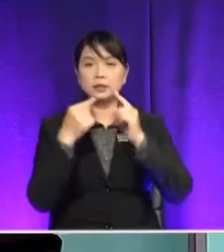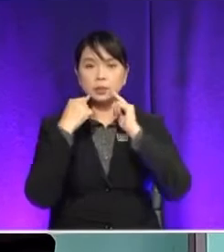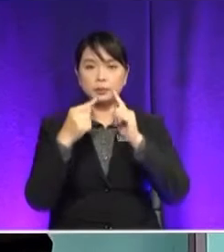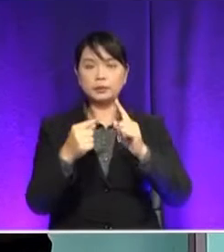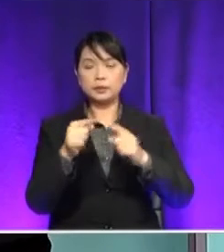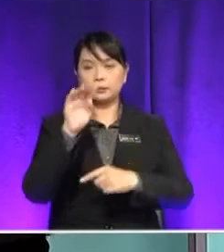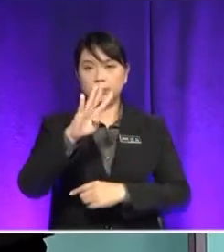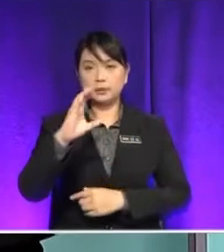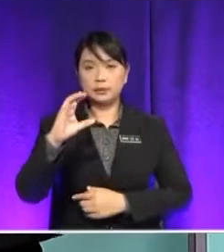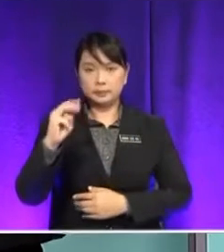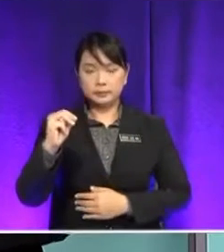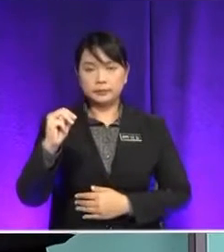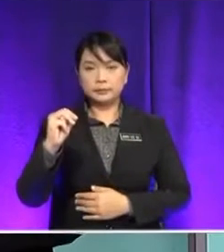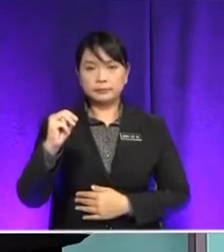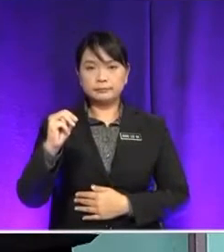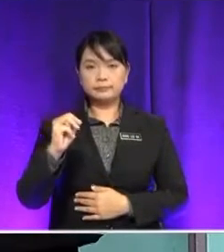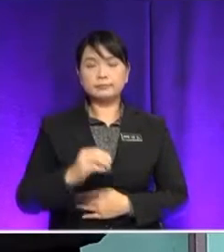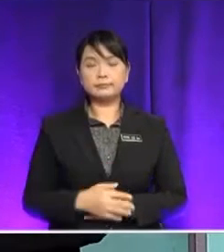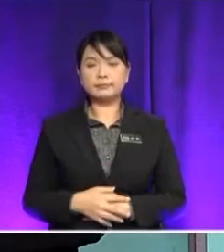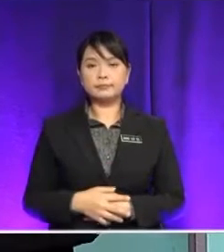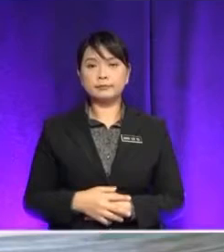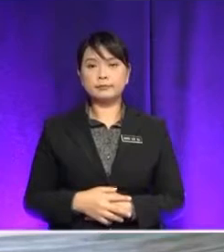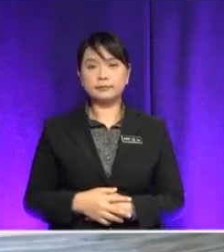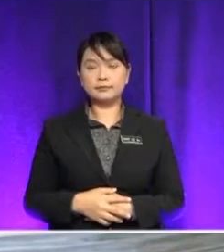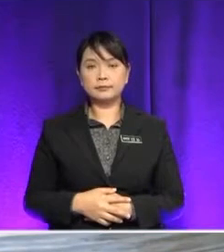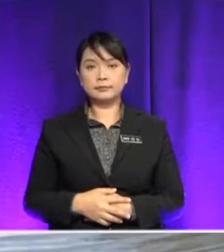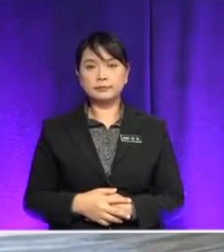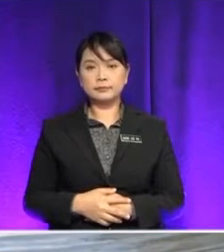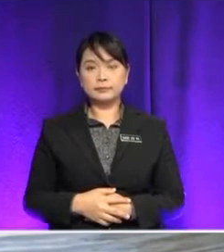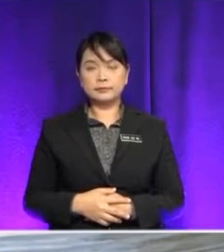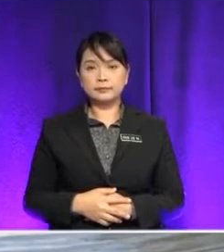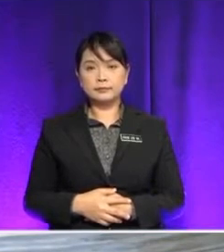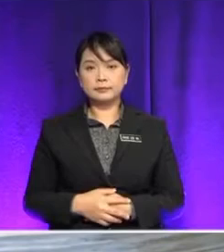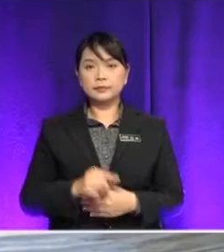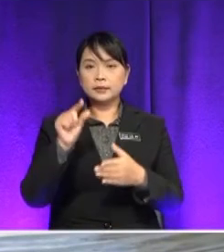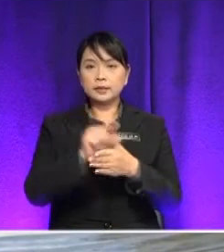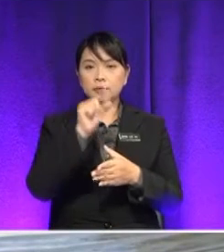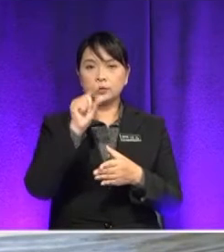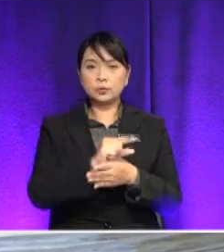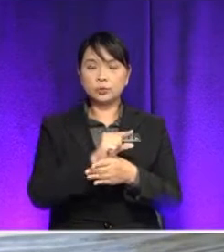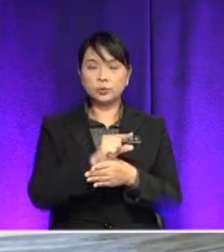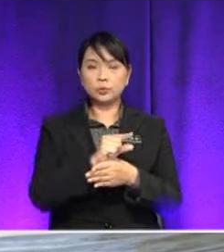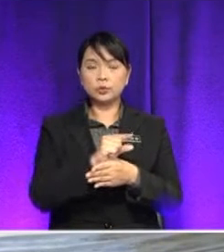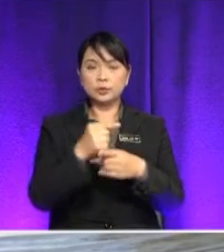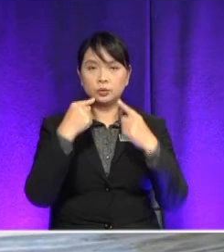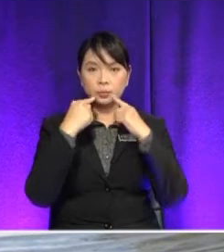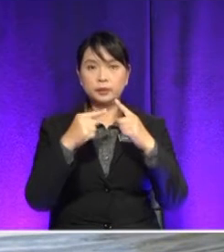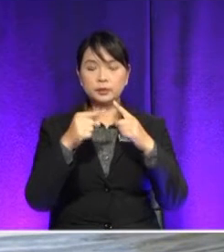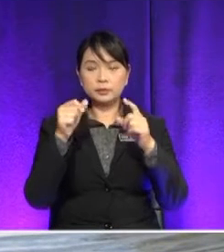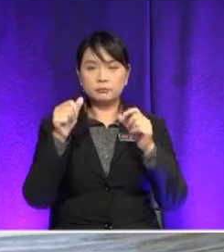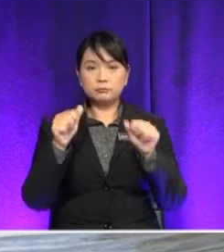adalah empat seindah ini demi the lebih tengok gangguan-gangguan jawaban nih dia boleh memberi nilai